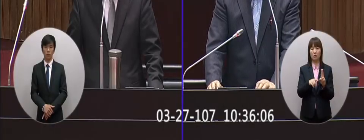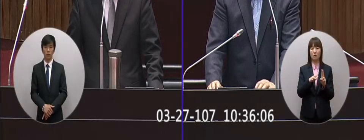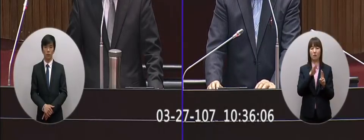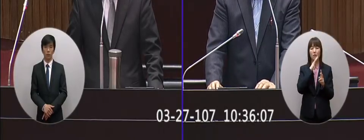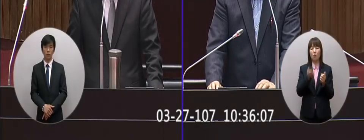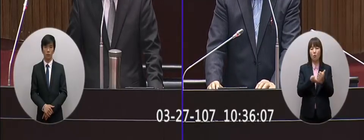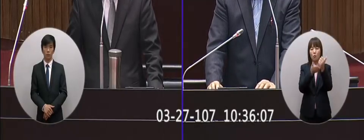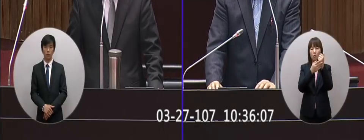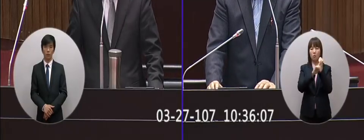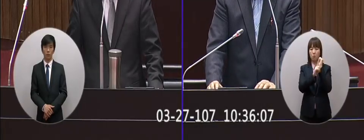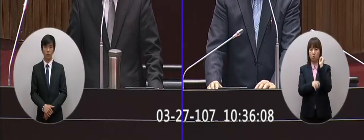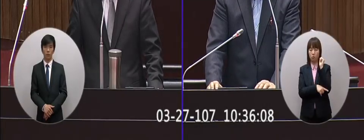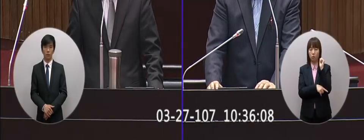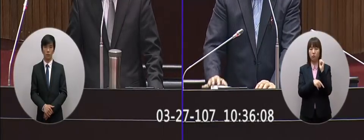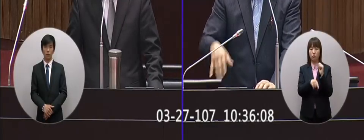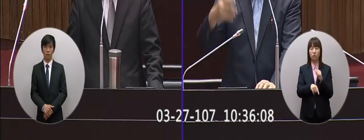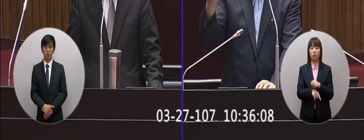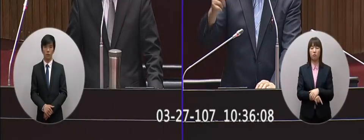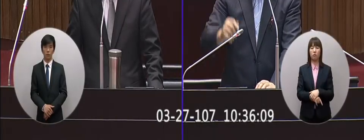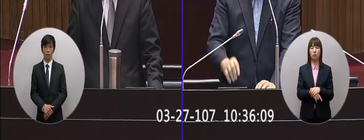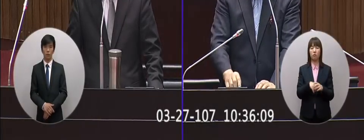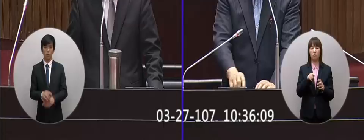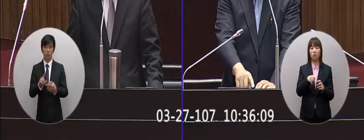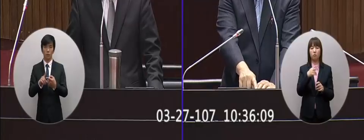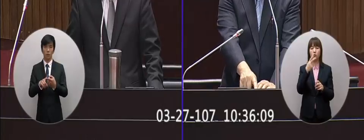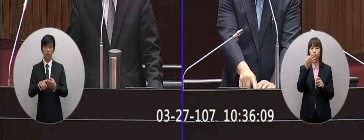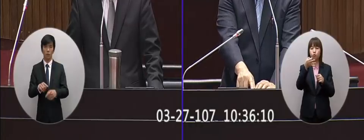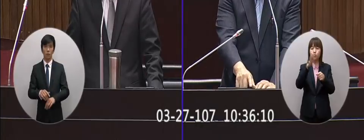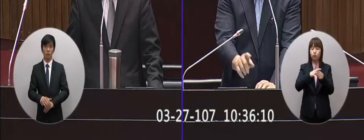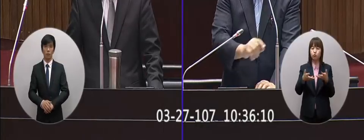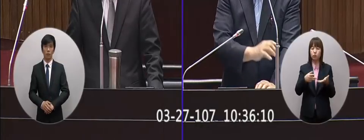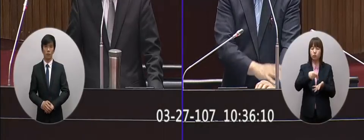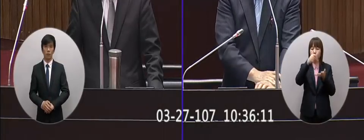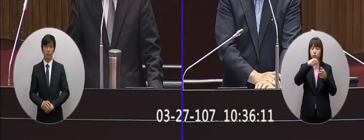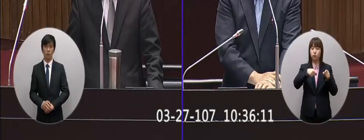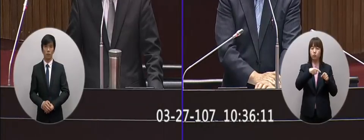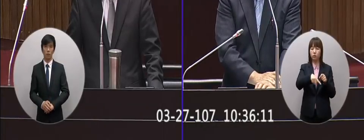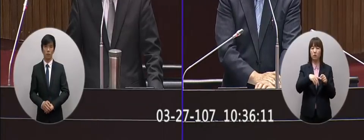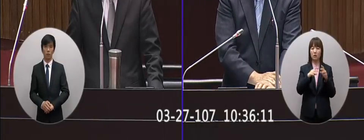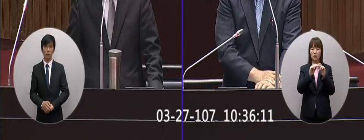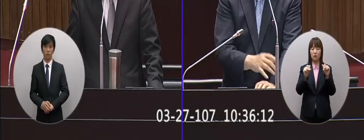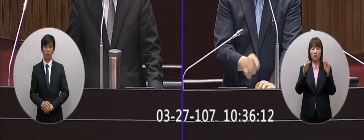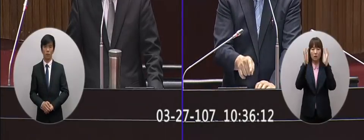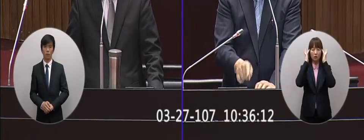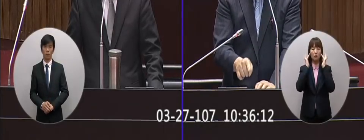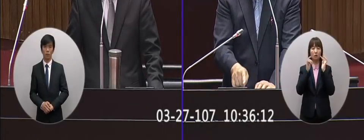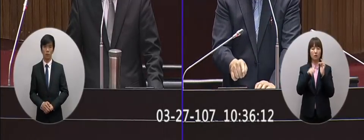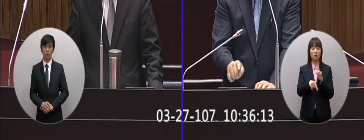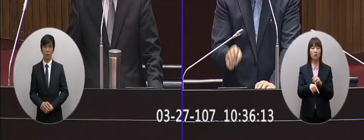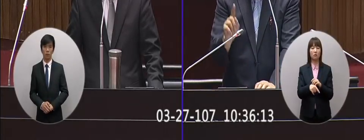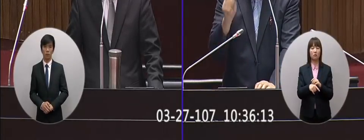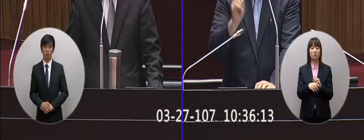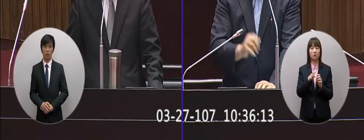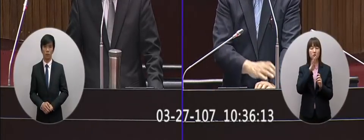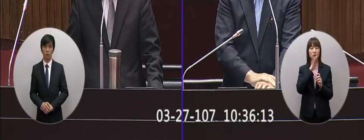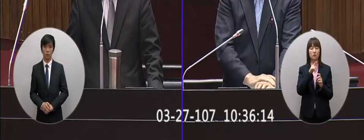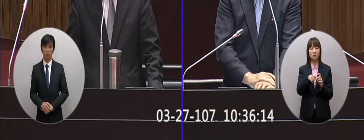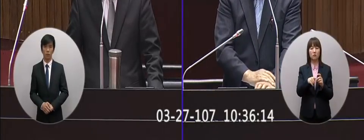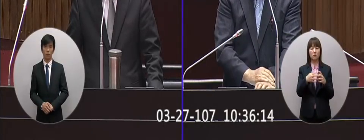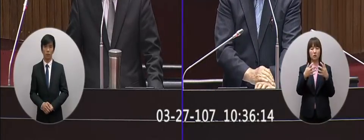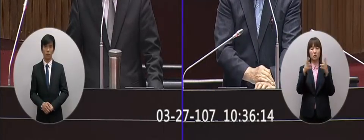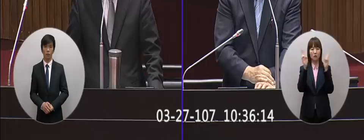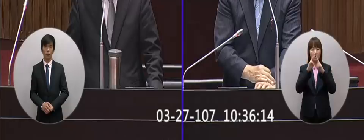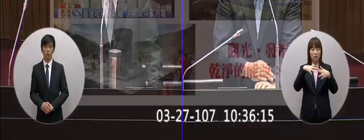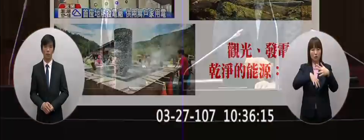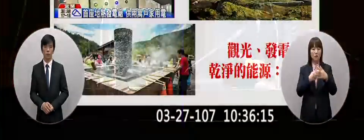励办法跟碳勘的补助。其实地热院长，地热是机载的电